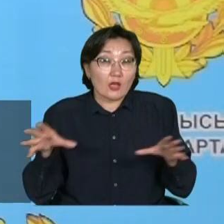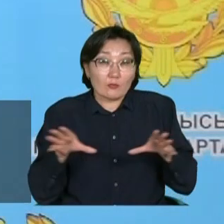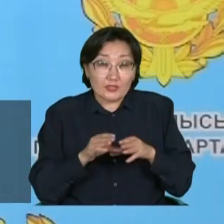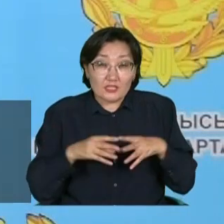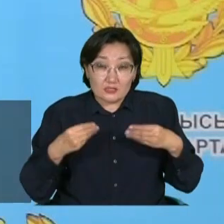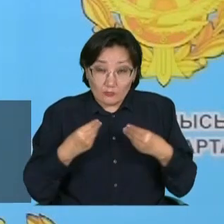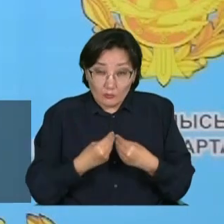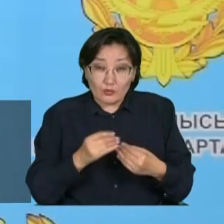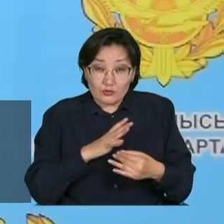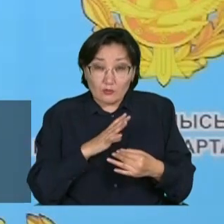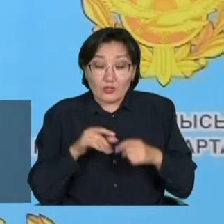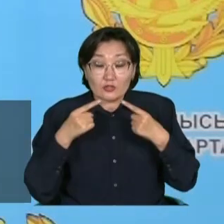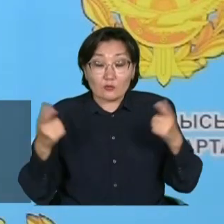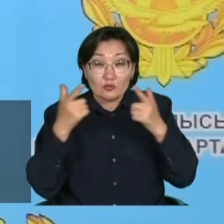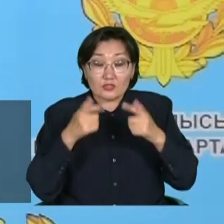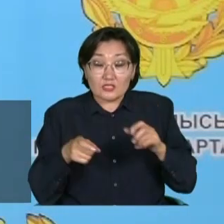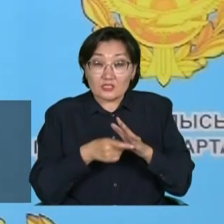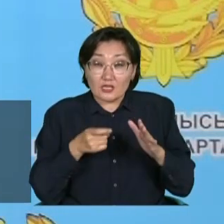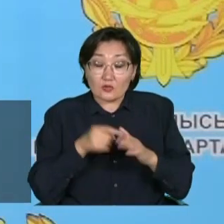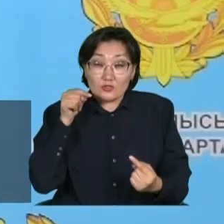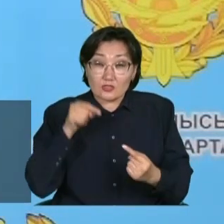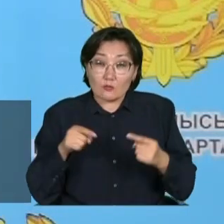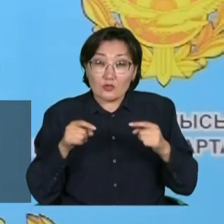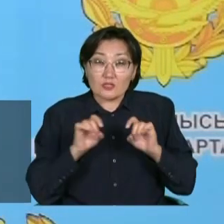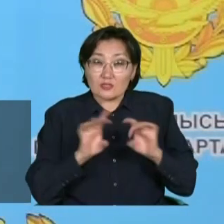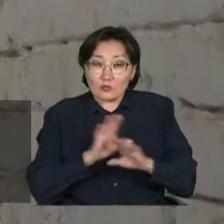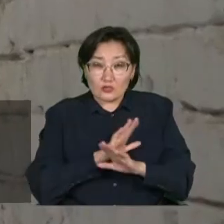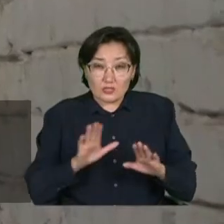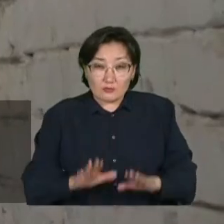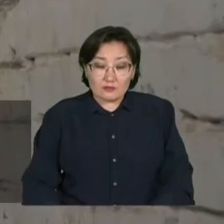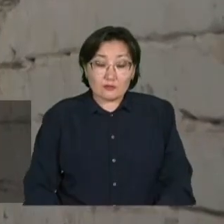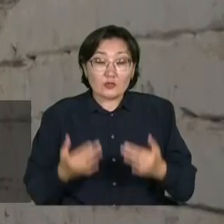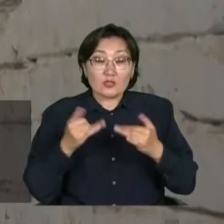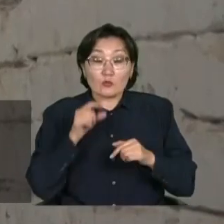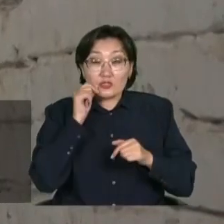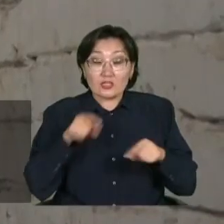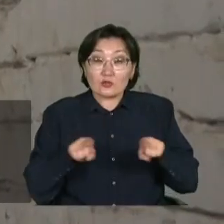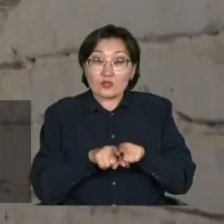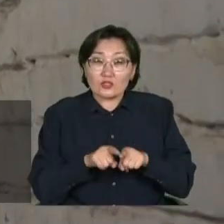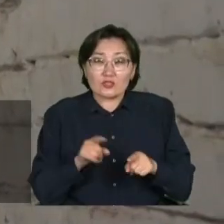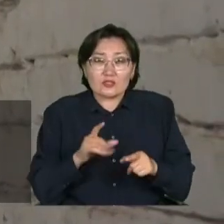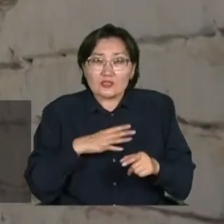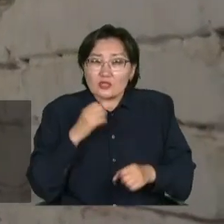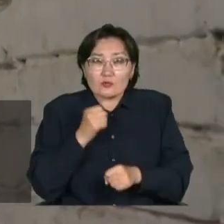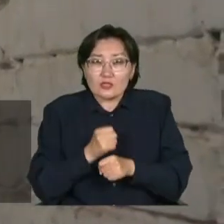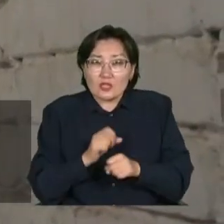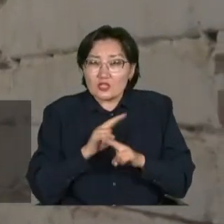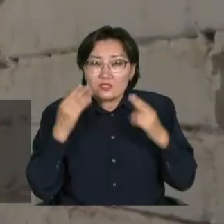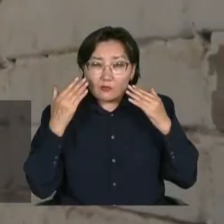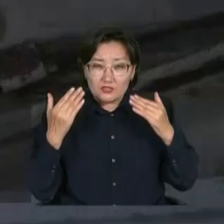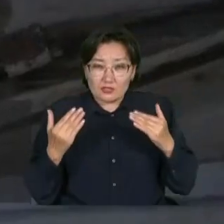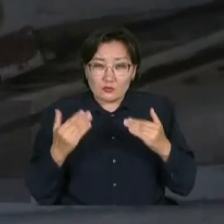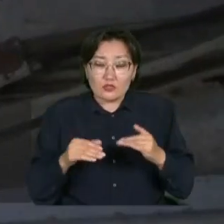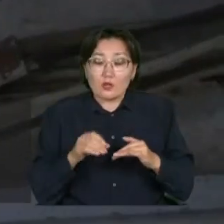тұрғандығы анықталды. Өзге ақпарат тергеу мүддесіне сәйкес жариялауға жатпайды. Әзірге ер адамның мұндай қадамға не үшін барғанын ешкім білмейді.